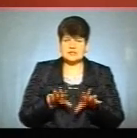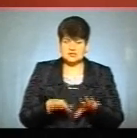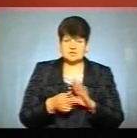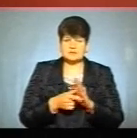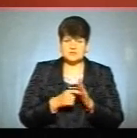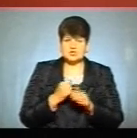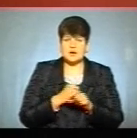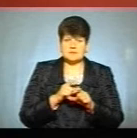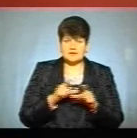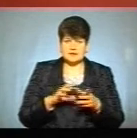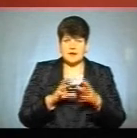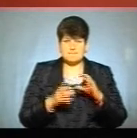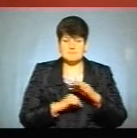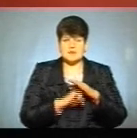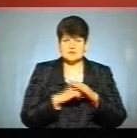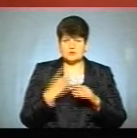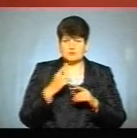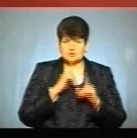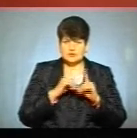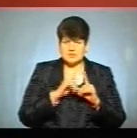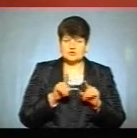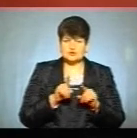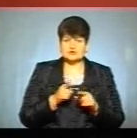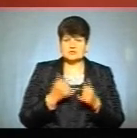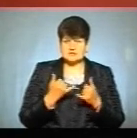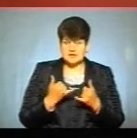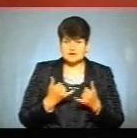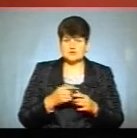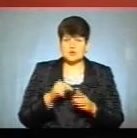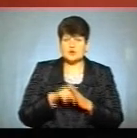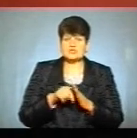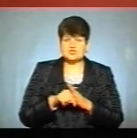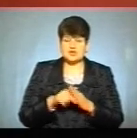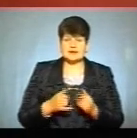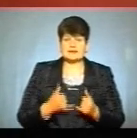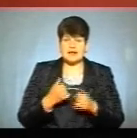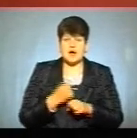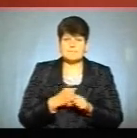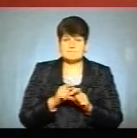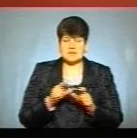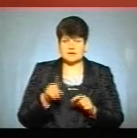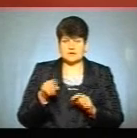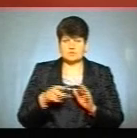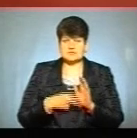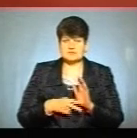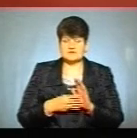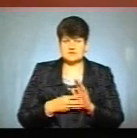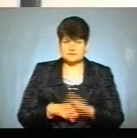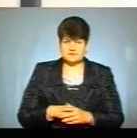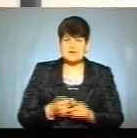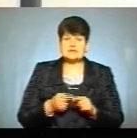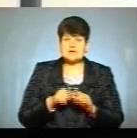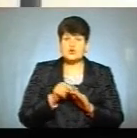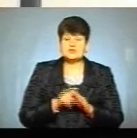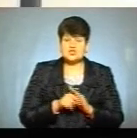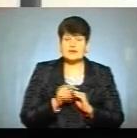приміщення аптеки на балансі обласної ради, що безпосередньо це наразі означає для аптеки номер 78. Ну, це означає